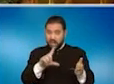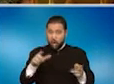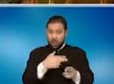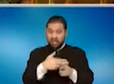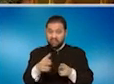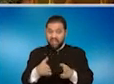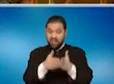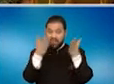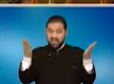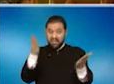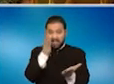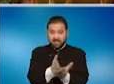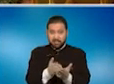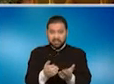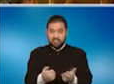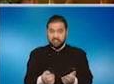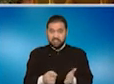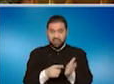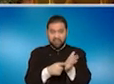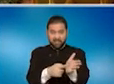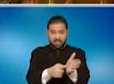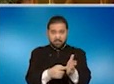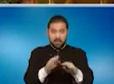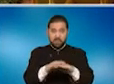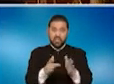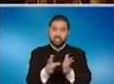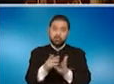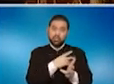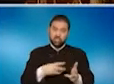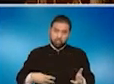Hristos așezat acolo,